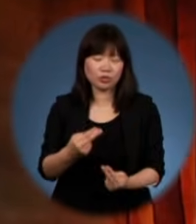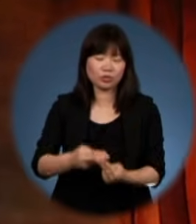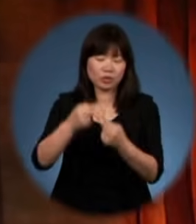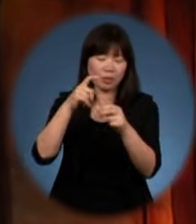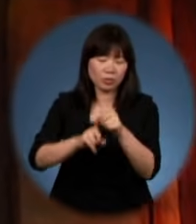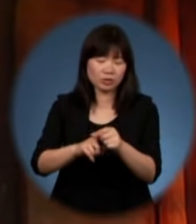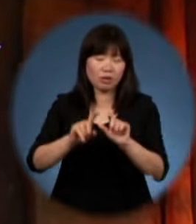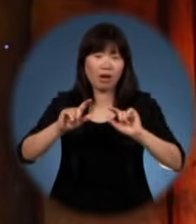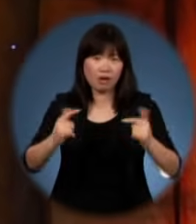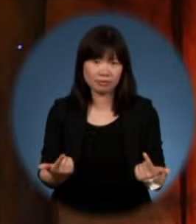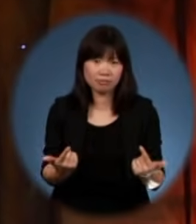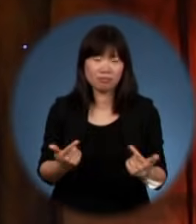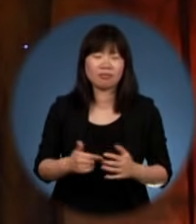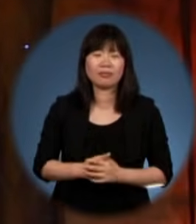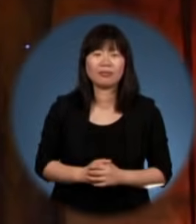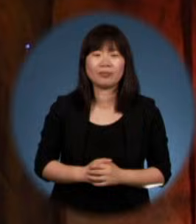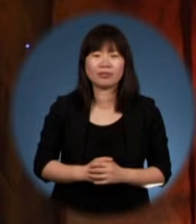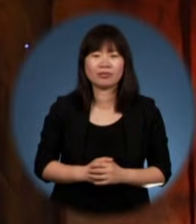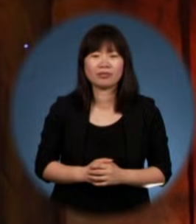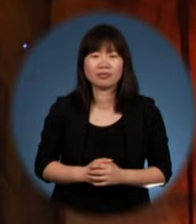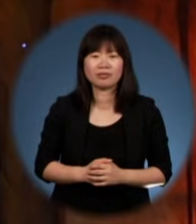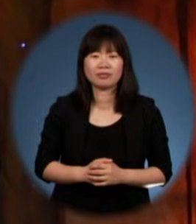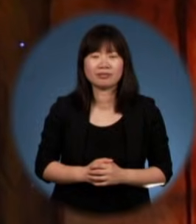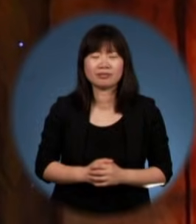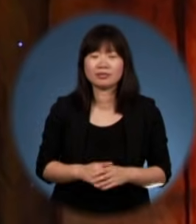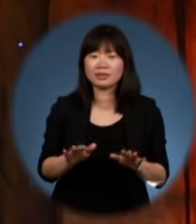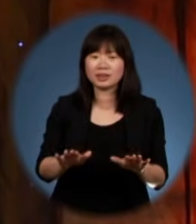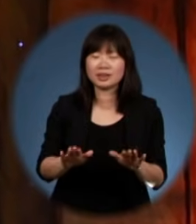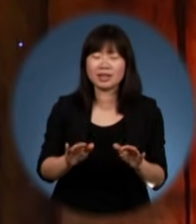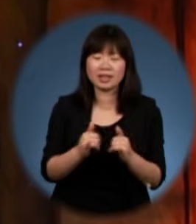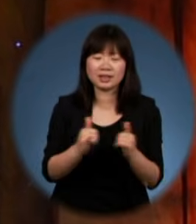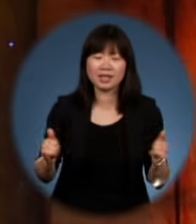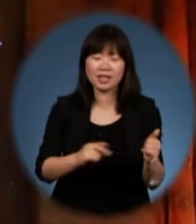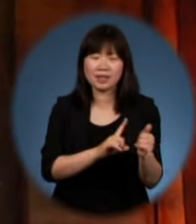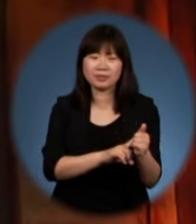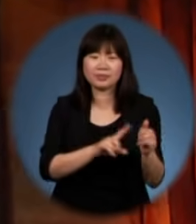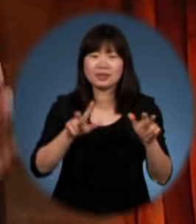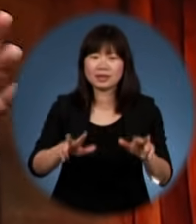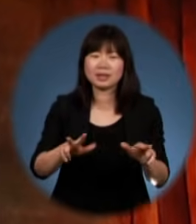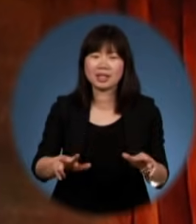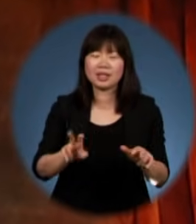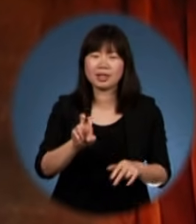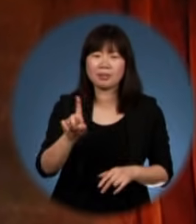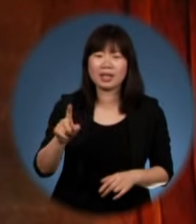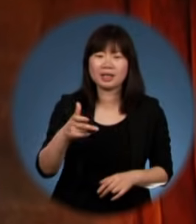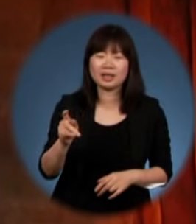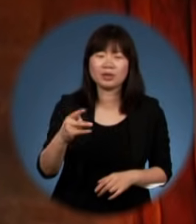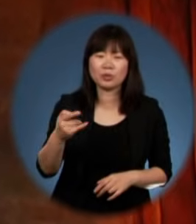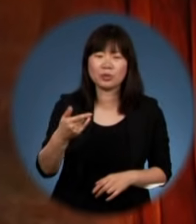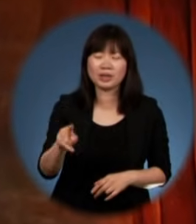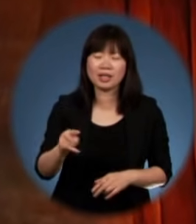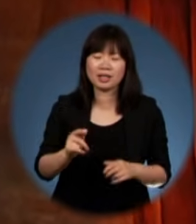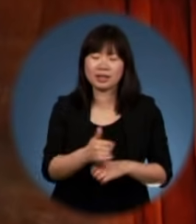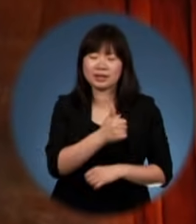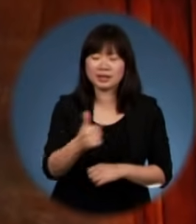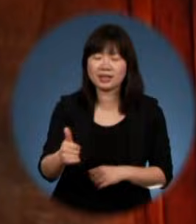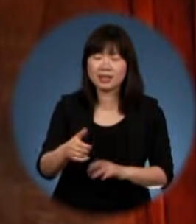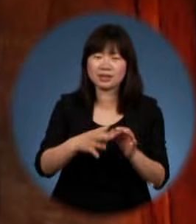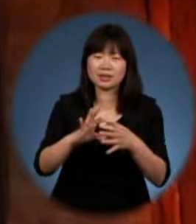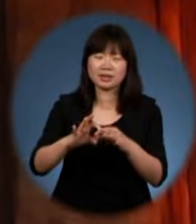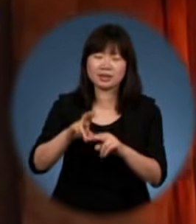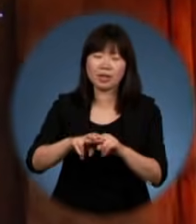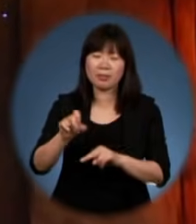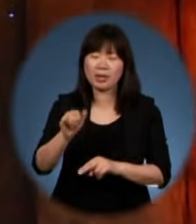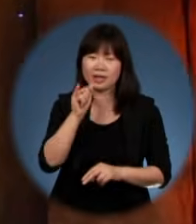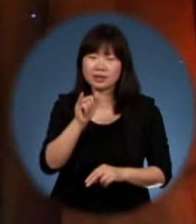목적이 아니었다는 것이죠 자 이 사람은 이제 마켓 은 을 지나서 그릇을 정보 라고요 이제